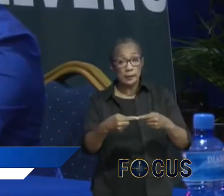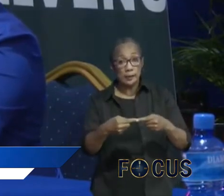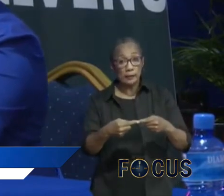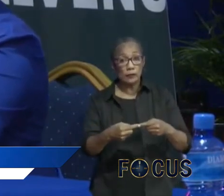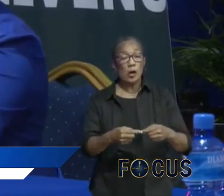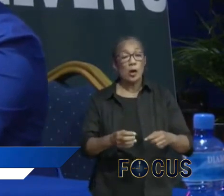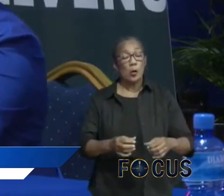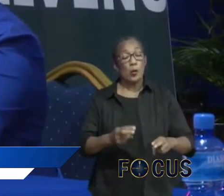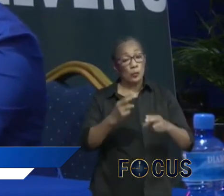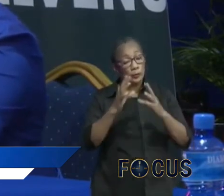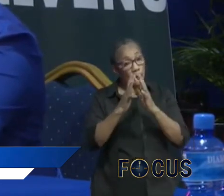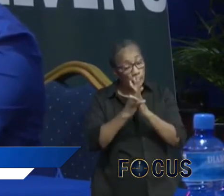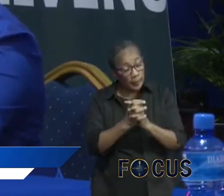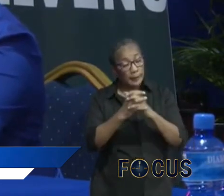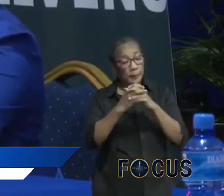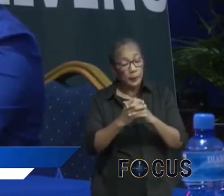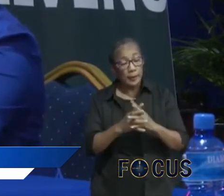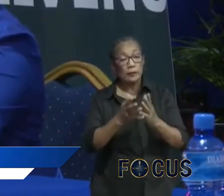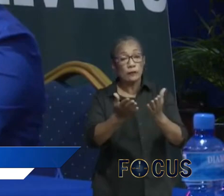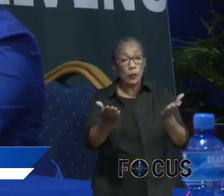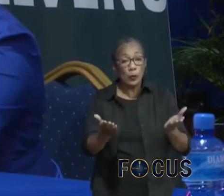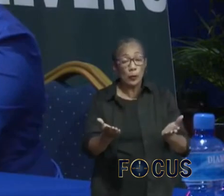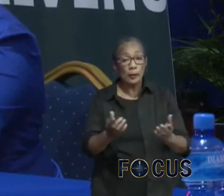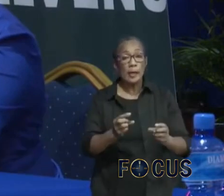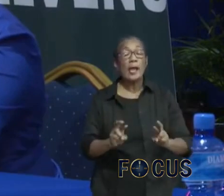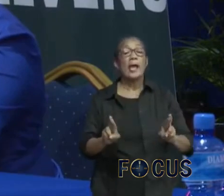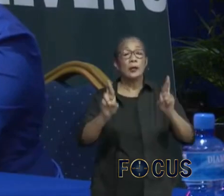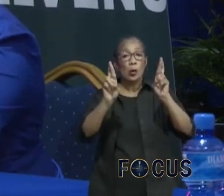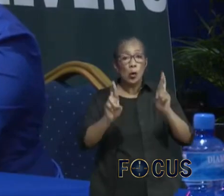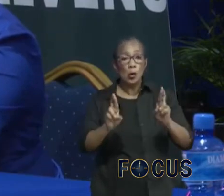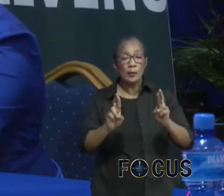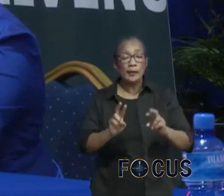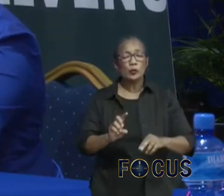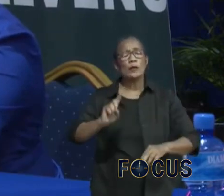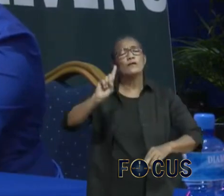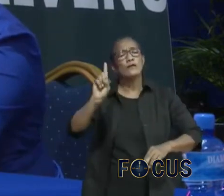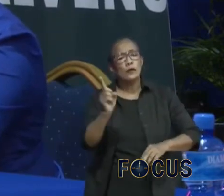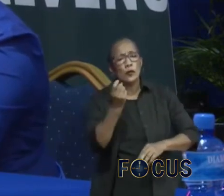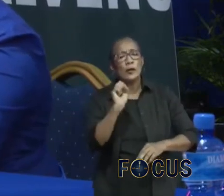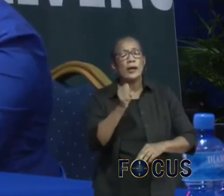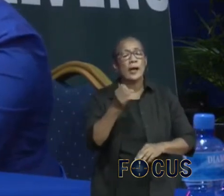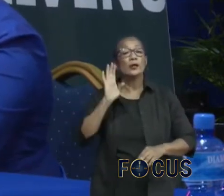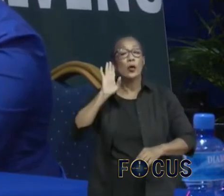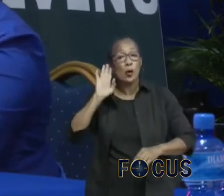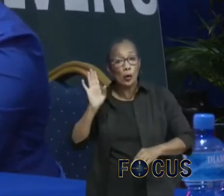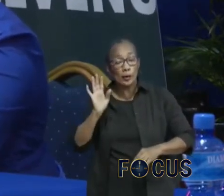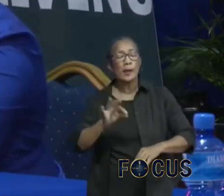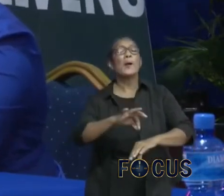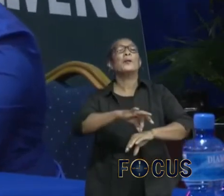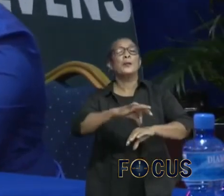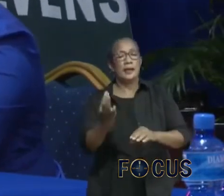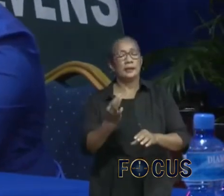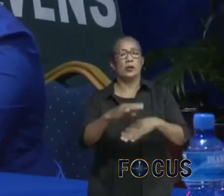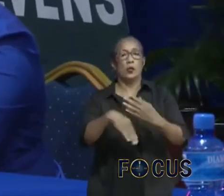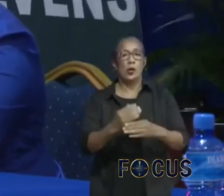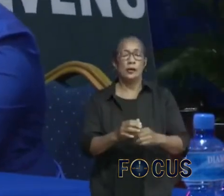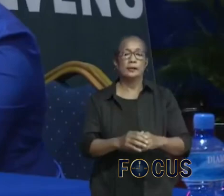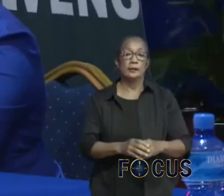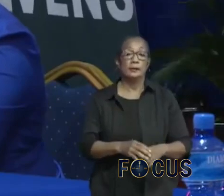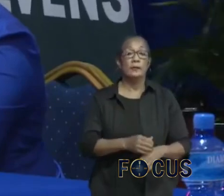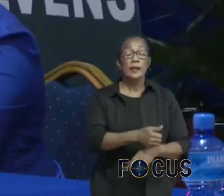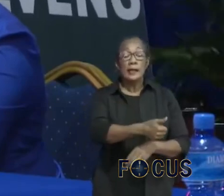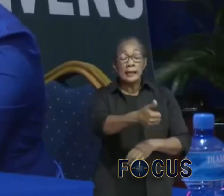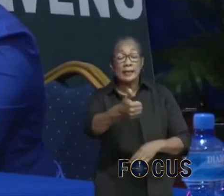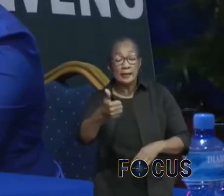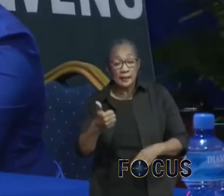hun. En we hopen dat wij heel gauw mogen horen dat zij hersteld zijn. Allen die